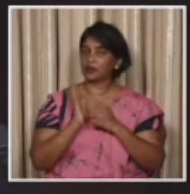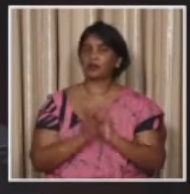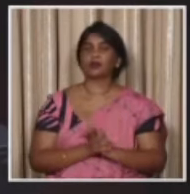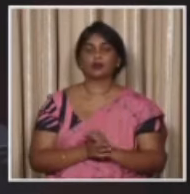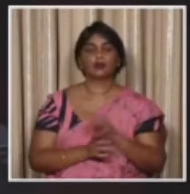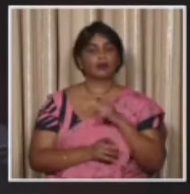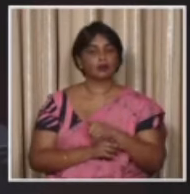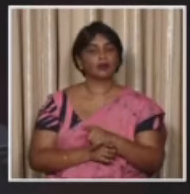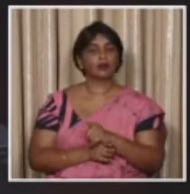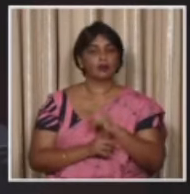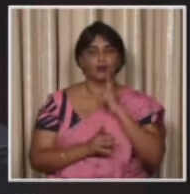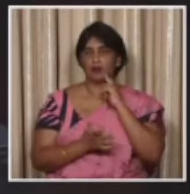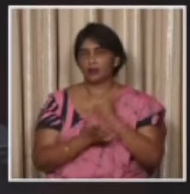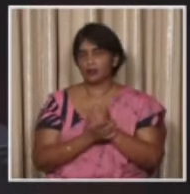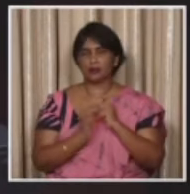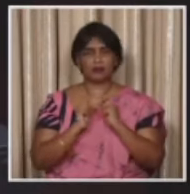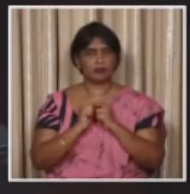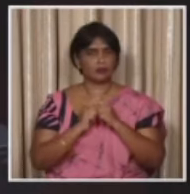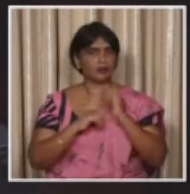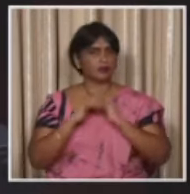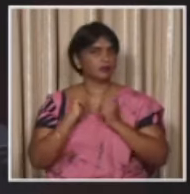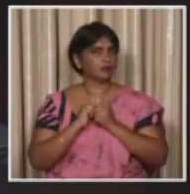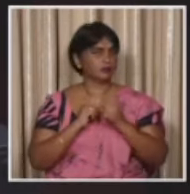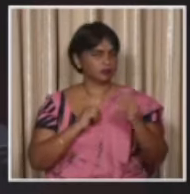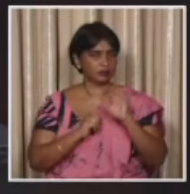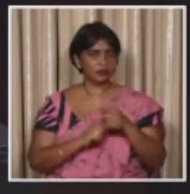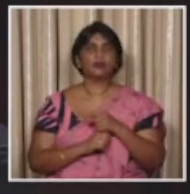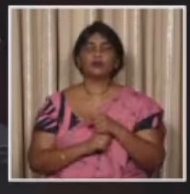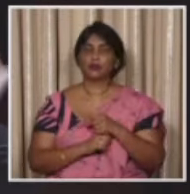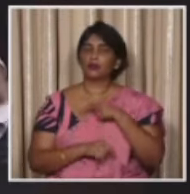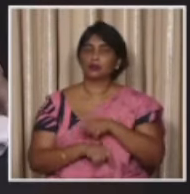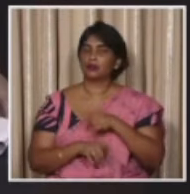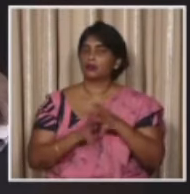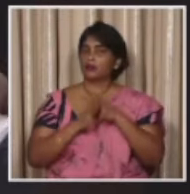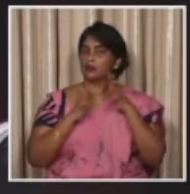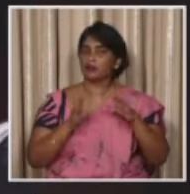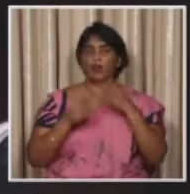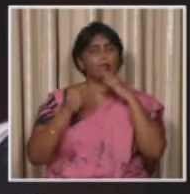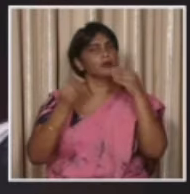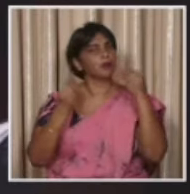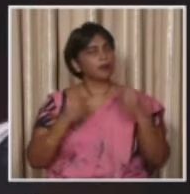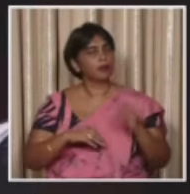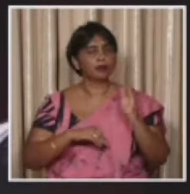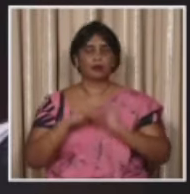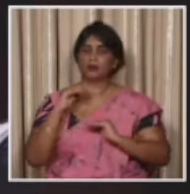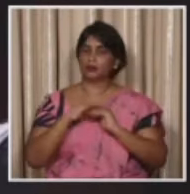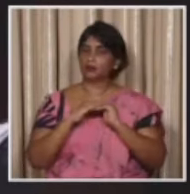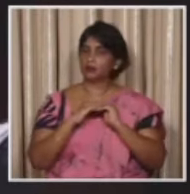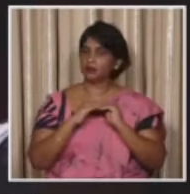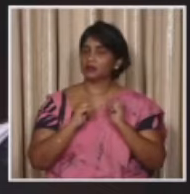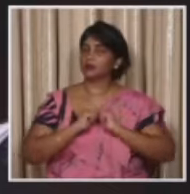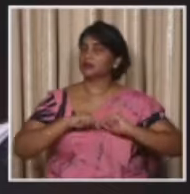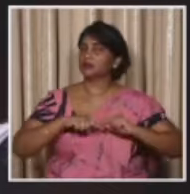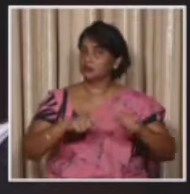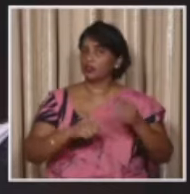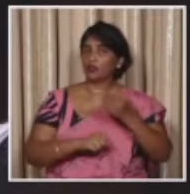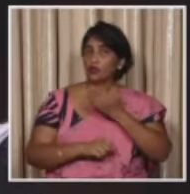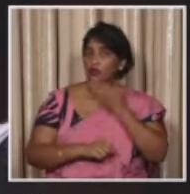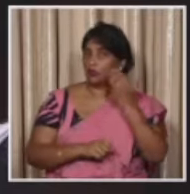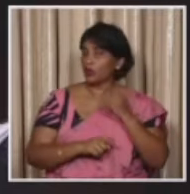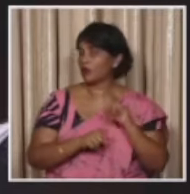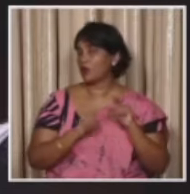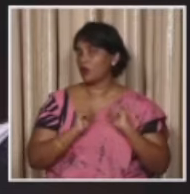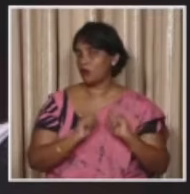මේ සංකීර්ණ කොම්ප්ලිකේටඩ් වැඩපිළිවෙල මීට වඩා සරලව ප්‍රායෝගිකව ක්‍රියාත්මක කළ හැකි ආකාරයට